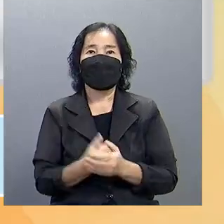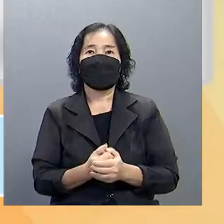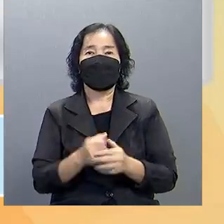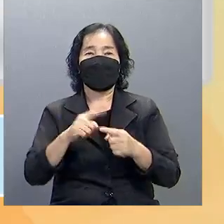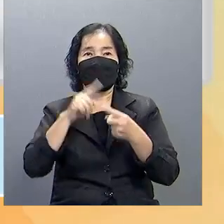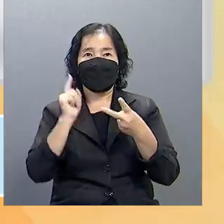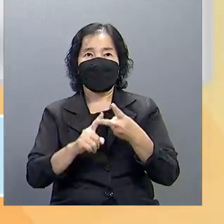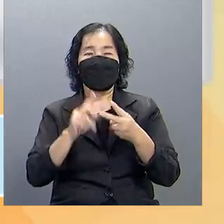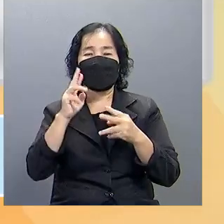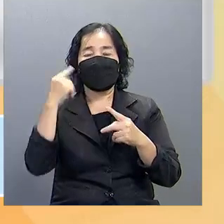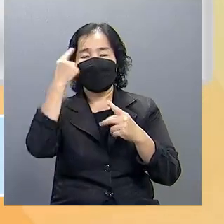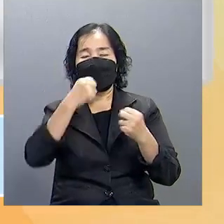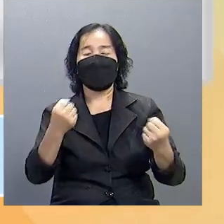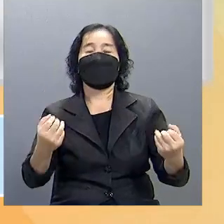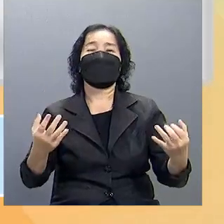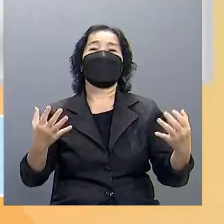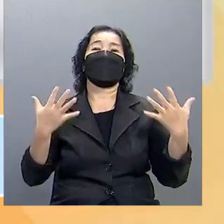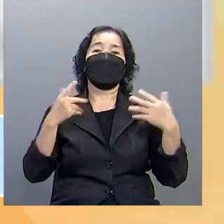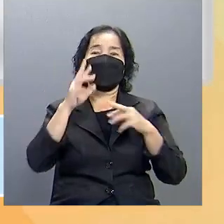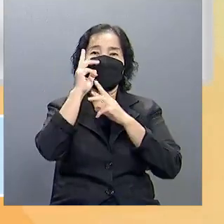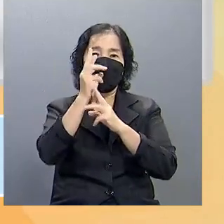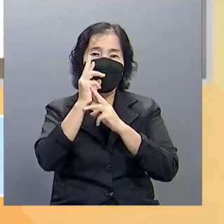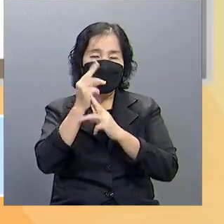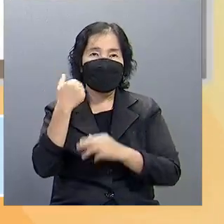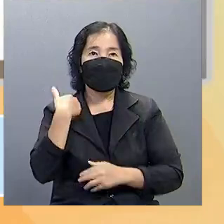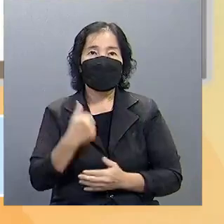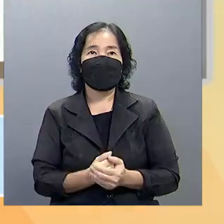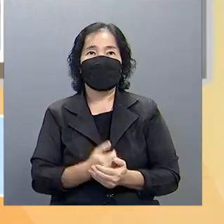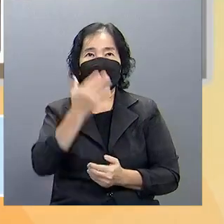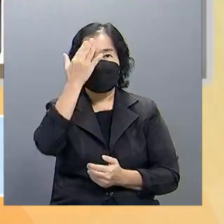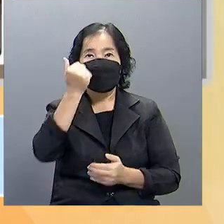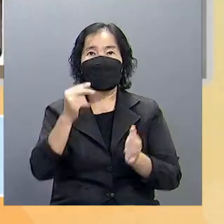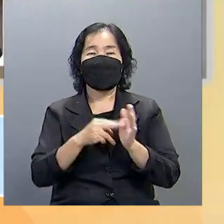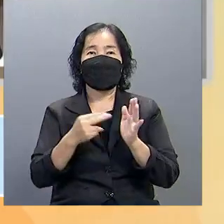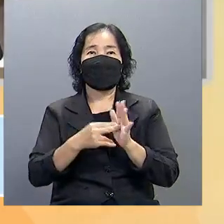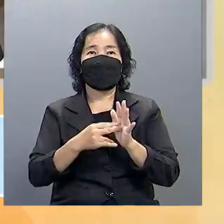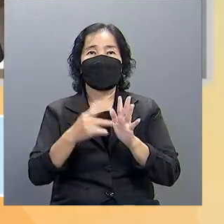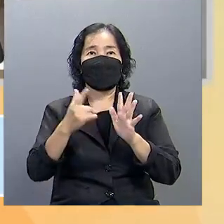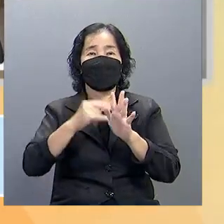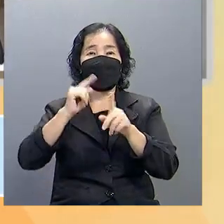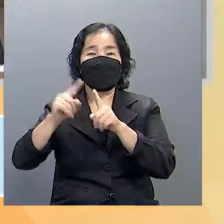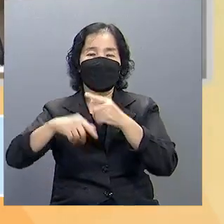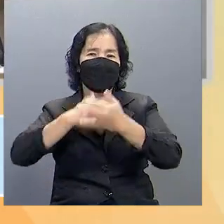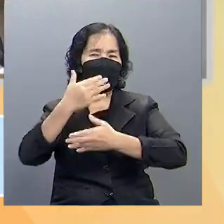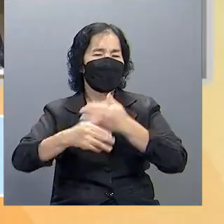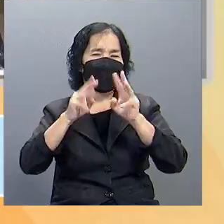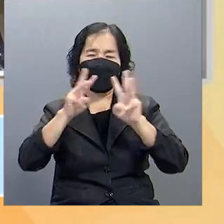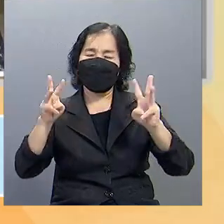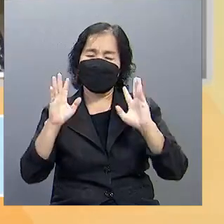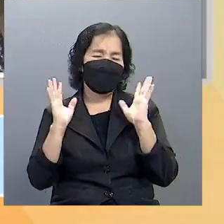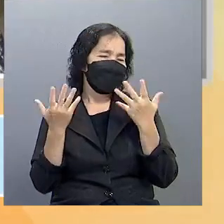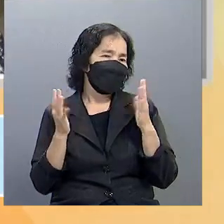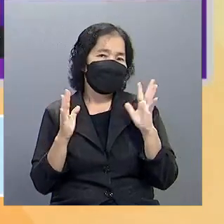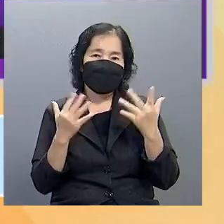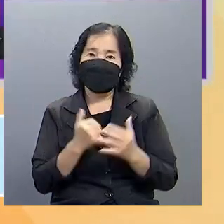ออนไลน์เยอะเพราะอย่างเนี่ยนะครับต้องระมัดระวังกับโป้ขาสุทัศน์จะไม่ได้อันย้ายค่ายออนไลน์ยกเว้นที่ยาสามัญกลับบ้านเท่านั้นแต่ท่านละ